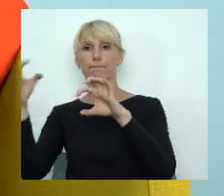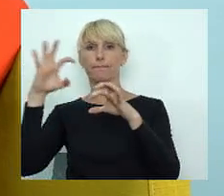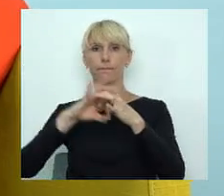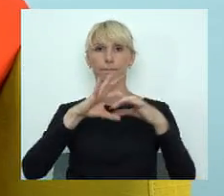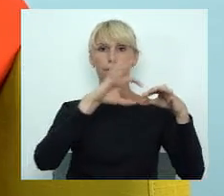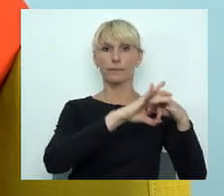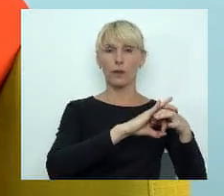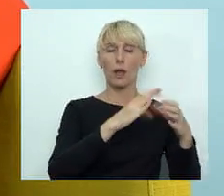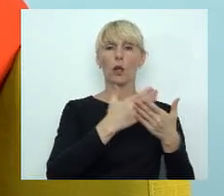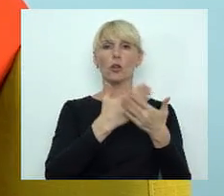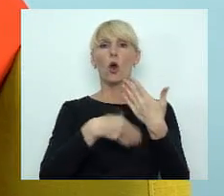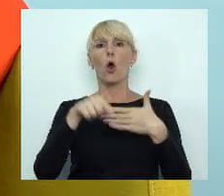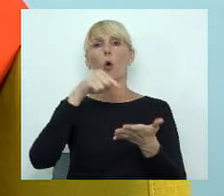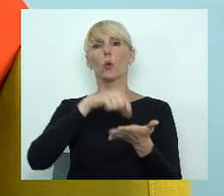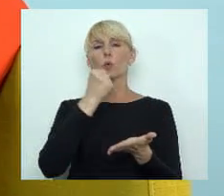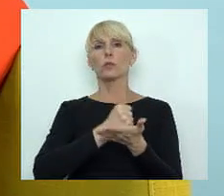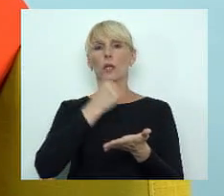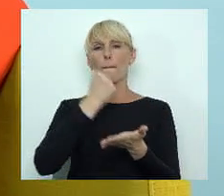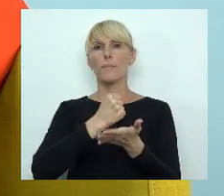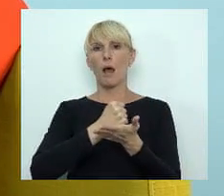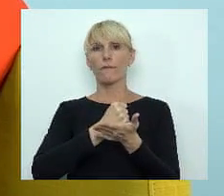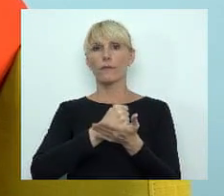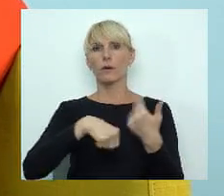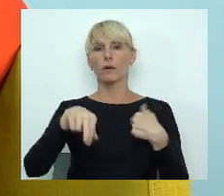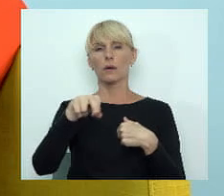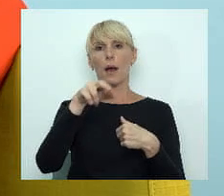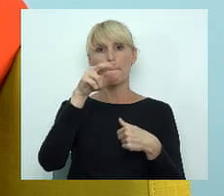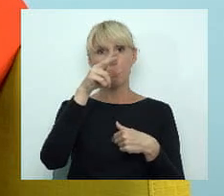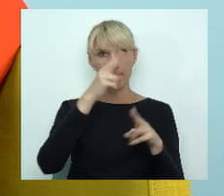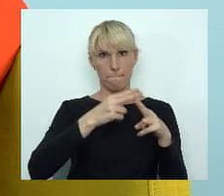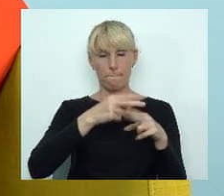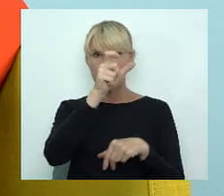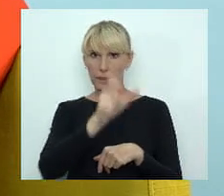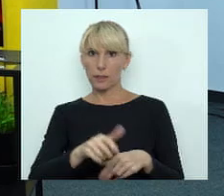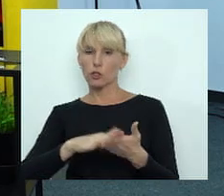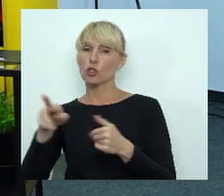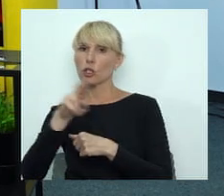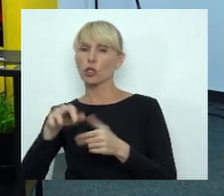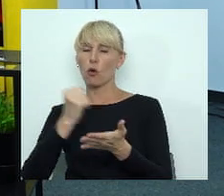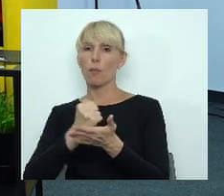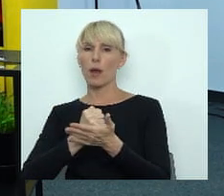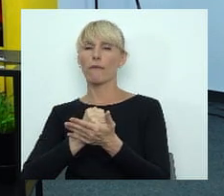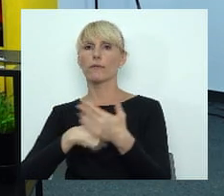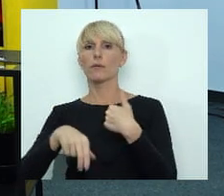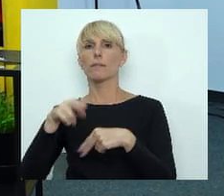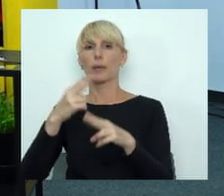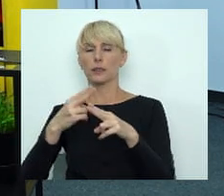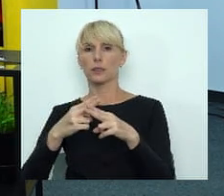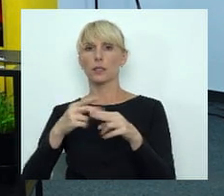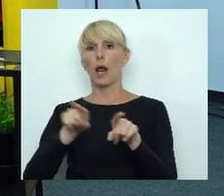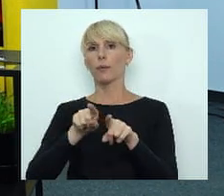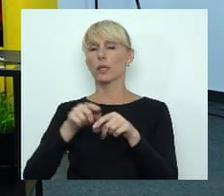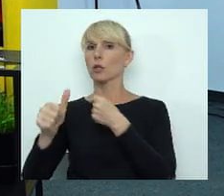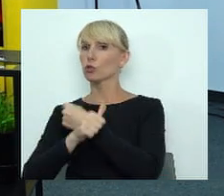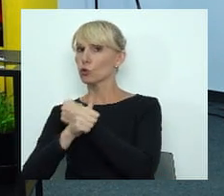z przepisów ustawy o ochronie praw, o prawach pacjenta i rzeczniku praw pacjenta, czyli właśnie chociażby dostęp do dokumentacji